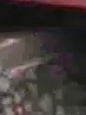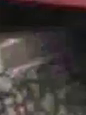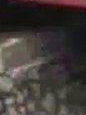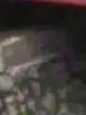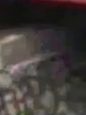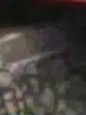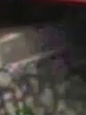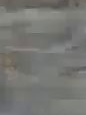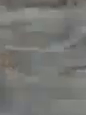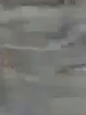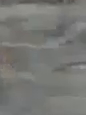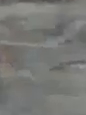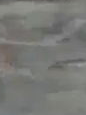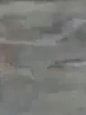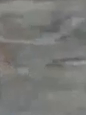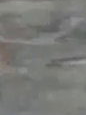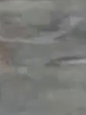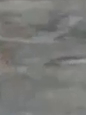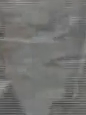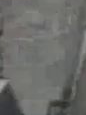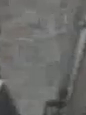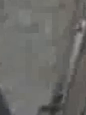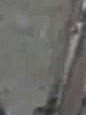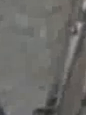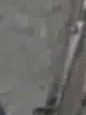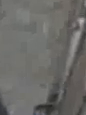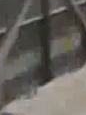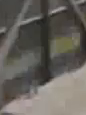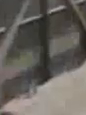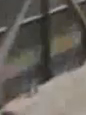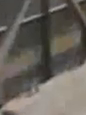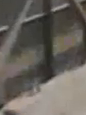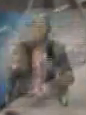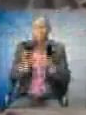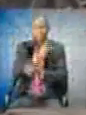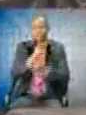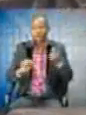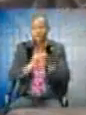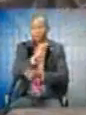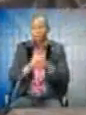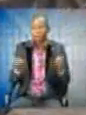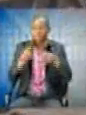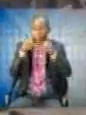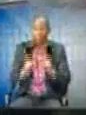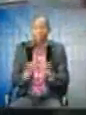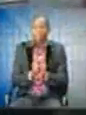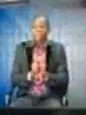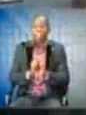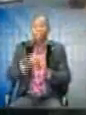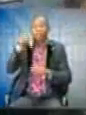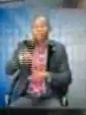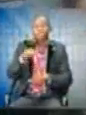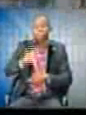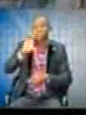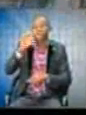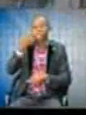tout nouveau pont Chitourou, qui enfin remplace l'ancien danger en bricolage qui aidait à relier tant il pouvait le quartier Chitourou au reste de la